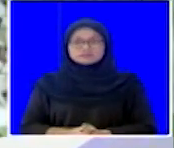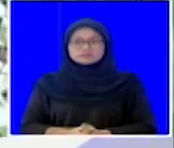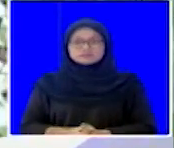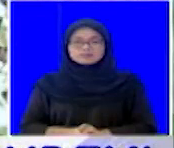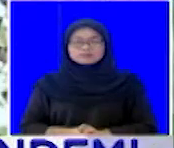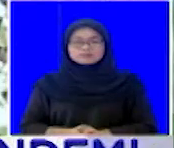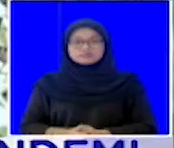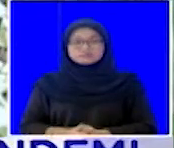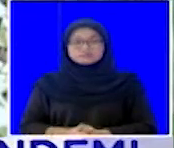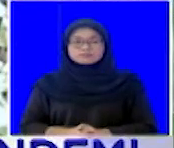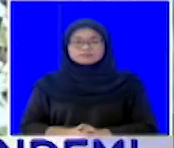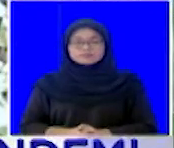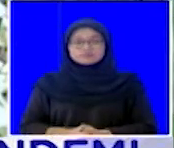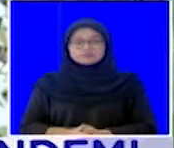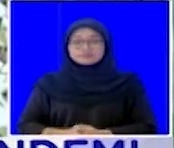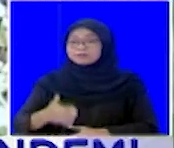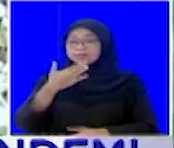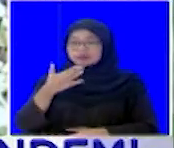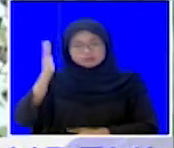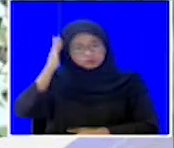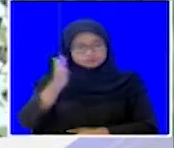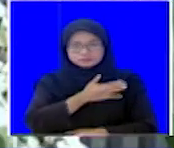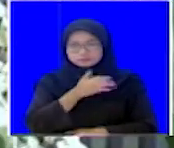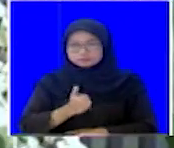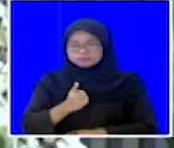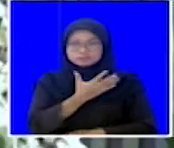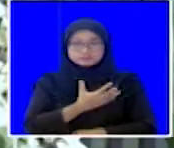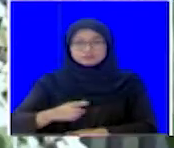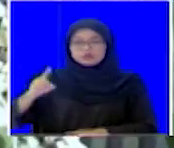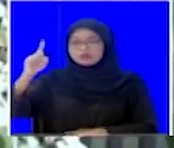Terima kasih. Assalamualaikum warahmatullahi wabarakatuh.